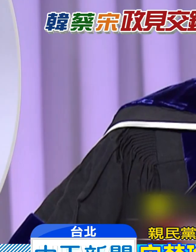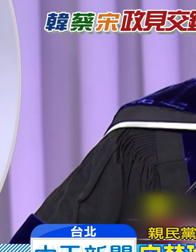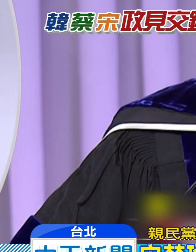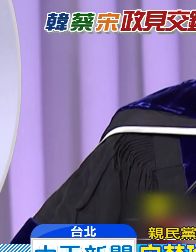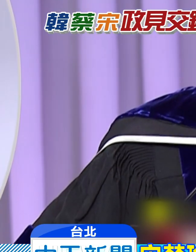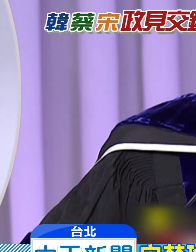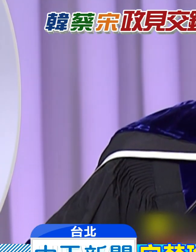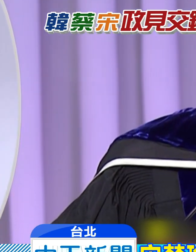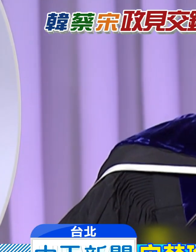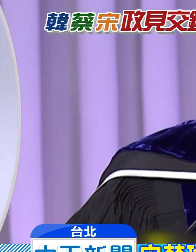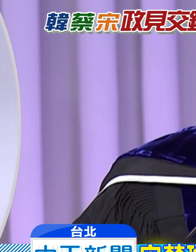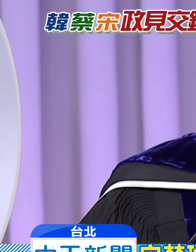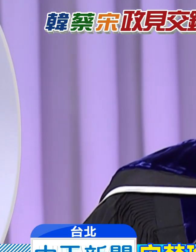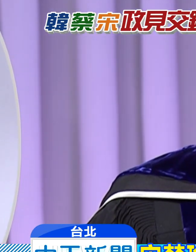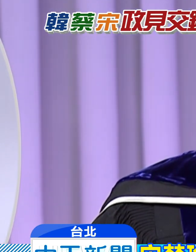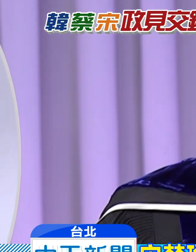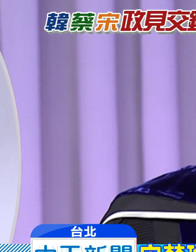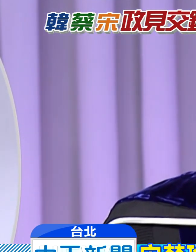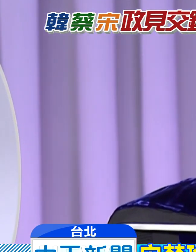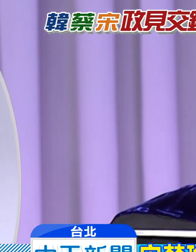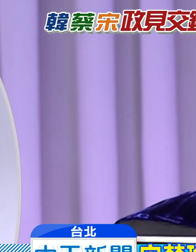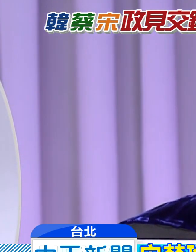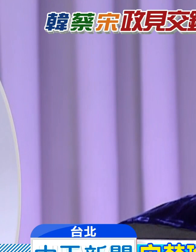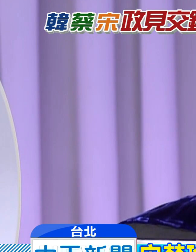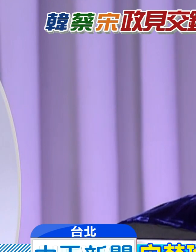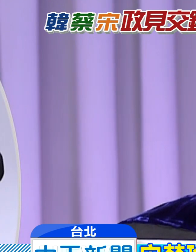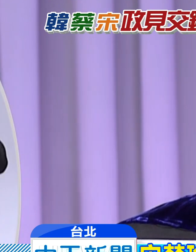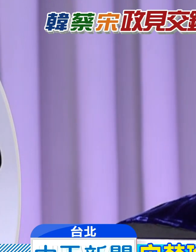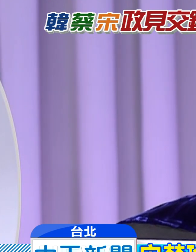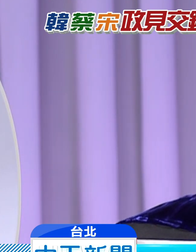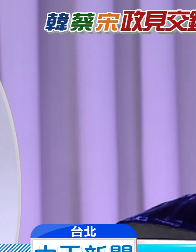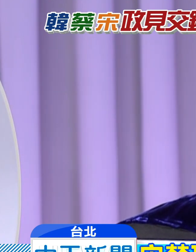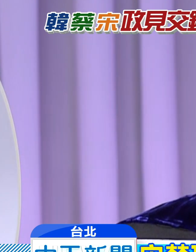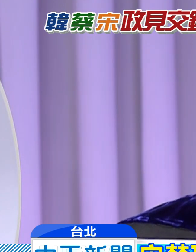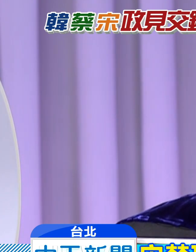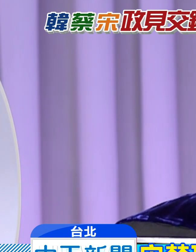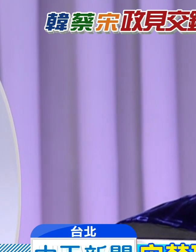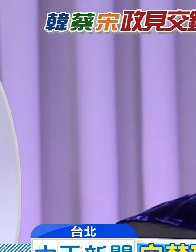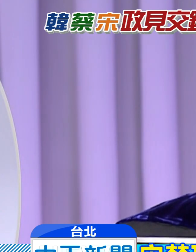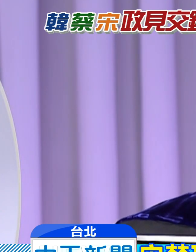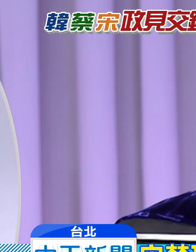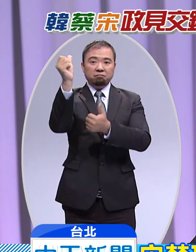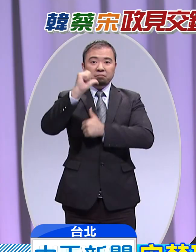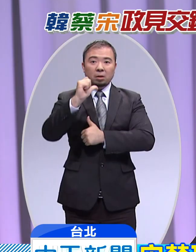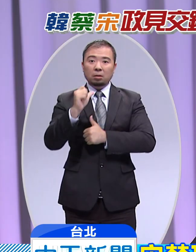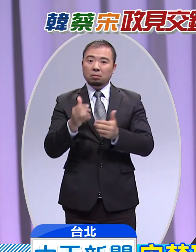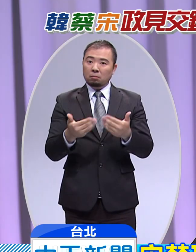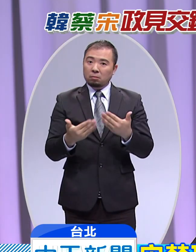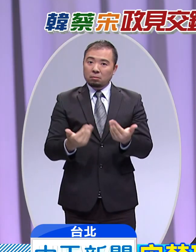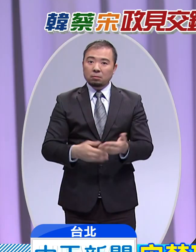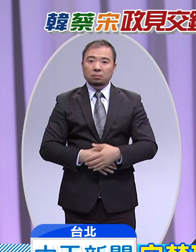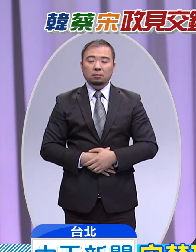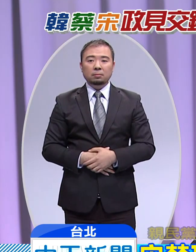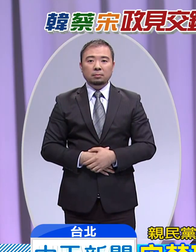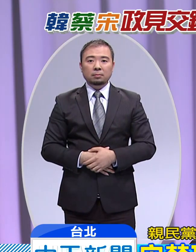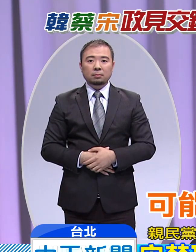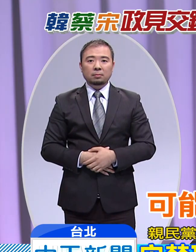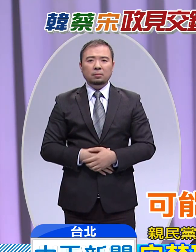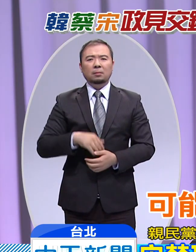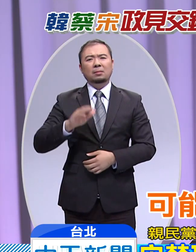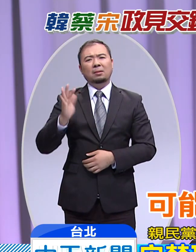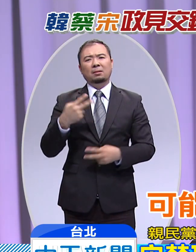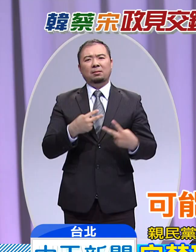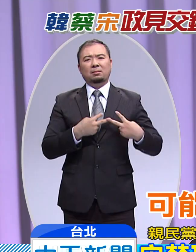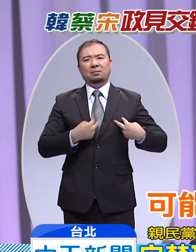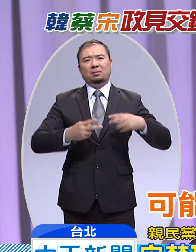象？ 先向总统蔡英文自首，接着话锋一转，提醒总统蔡英文可能会成为教唆犯。 不过蔡总统，